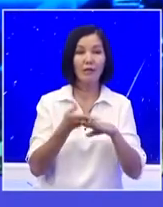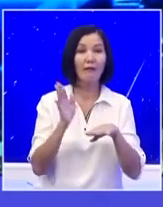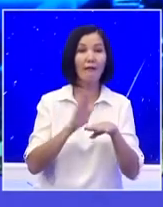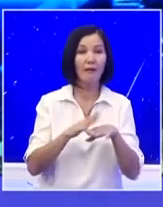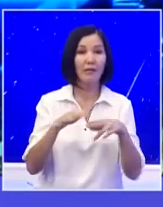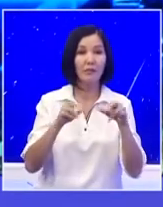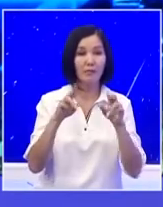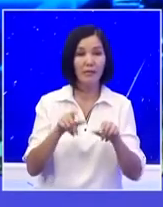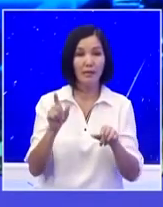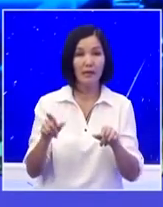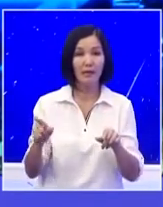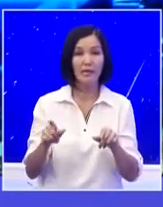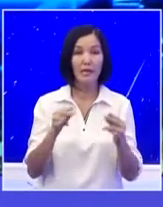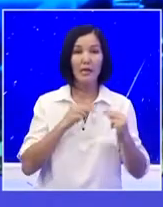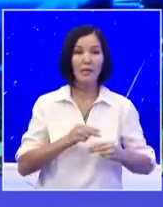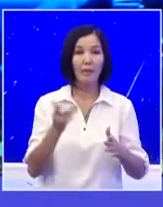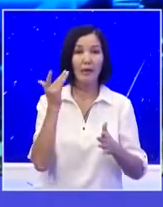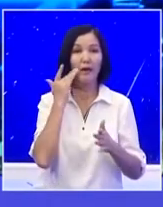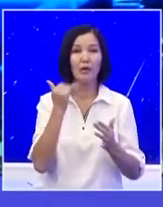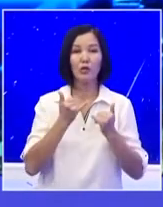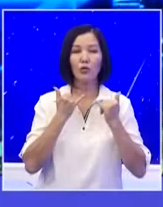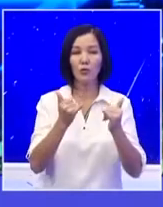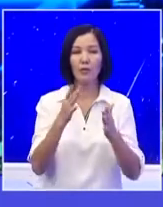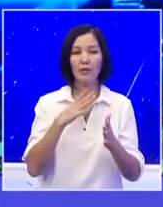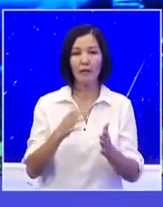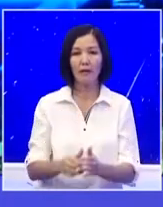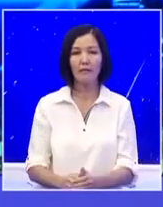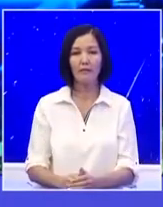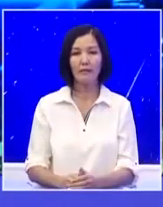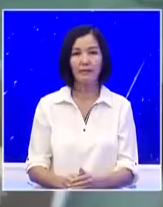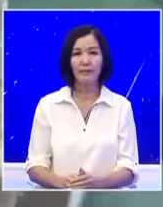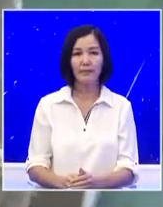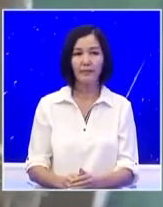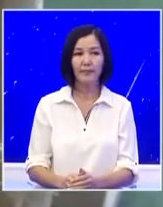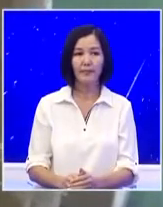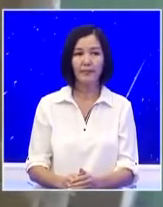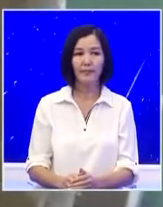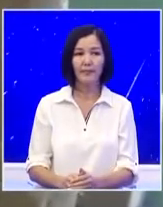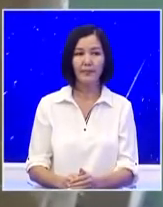ал олардың қажырлы еңбегі әрқашанда құрметке лайық.